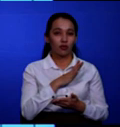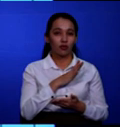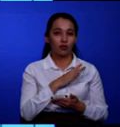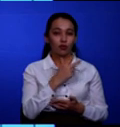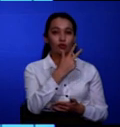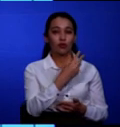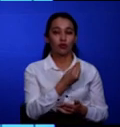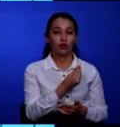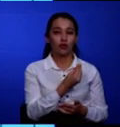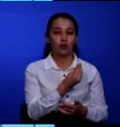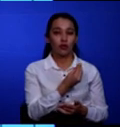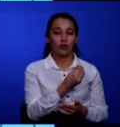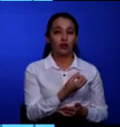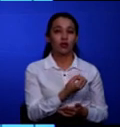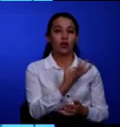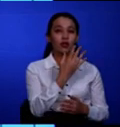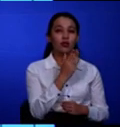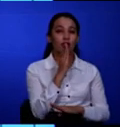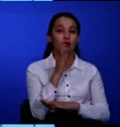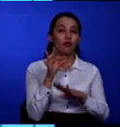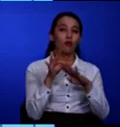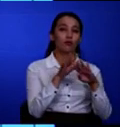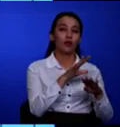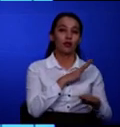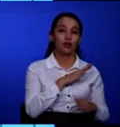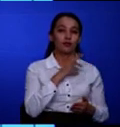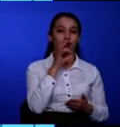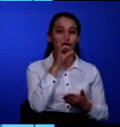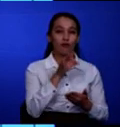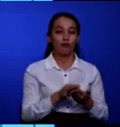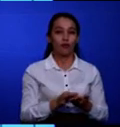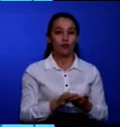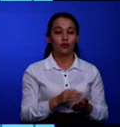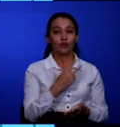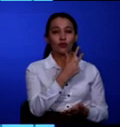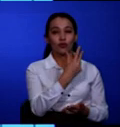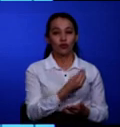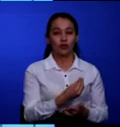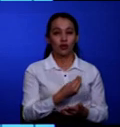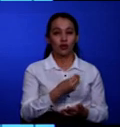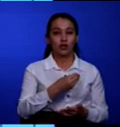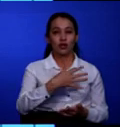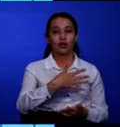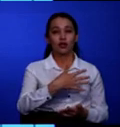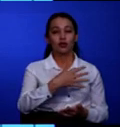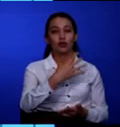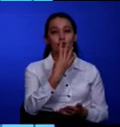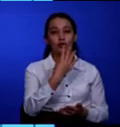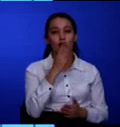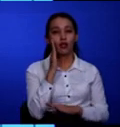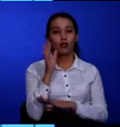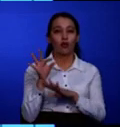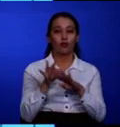Uchinchi kuni nechta taxta keltirilgan? Javob: uchinchi kuni 54 ta taxta